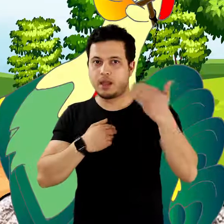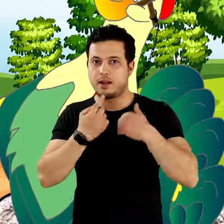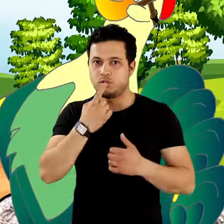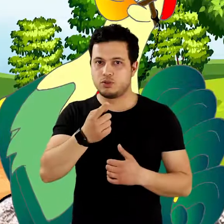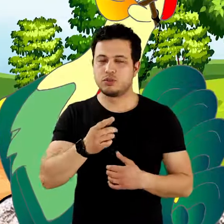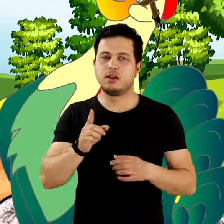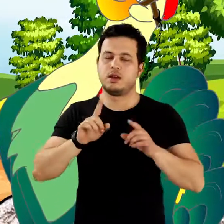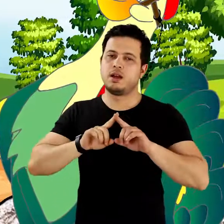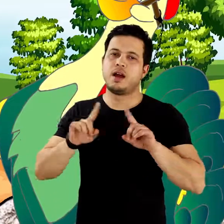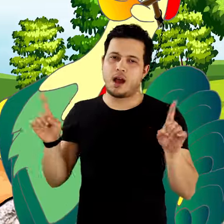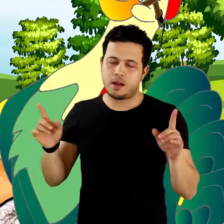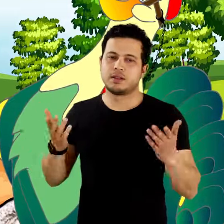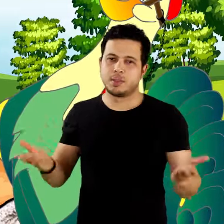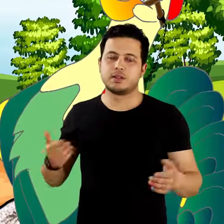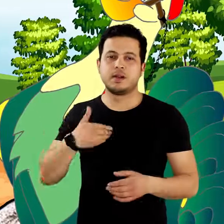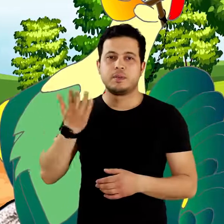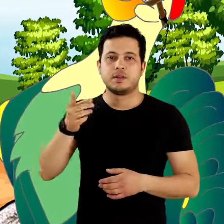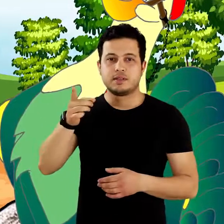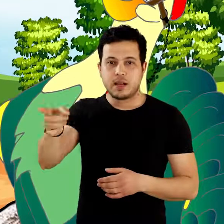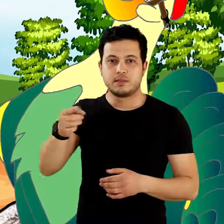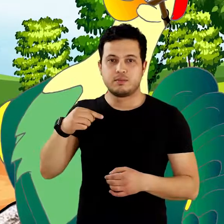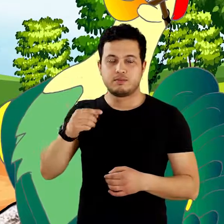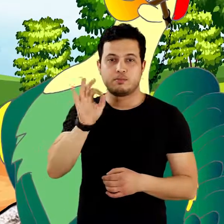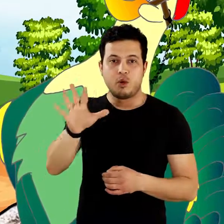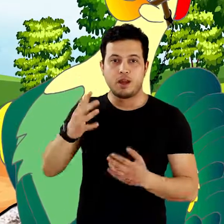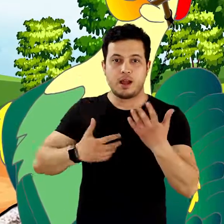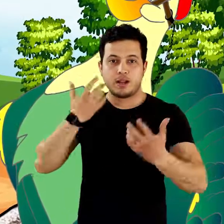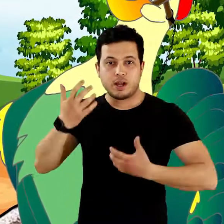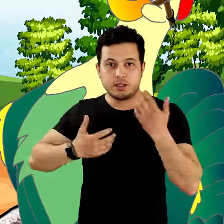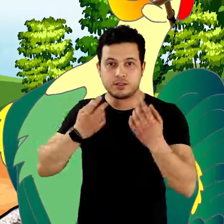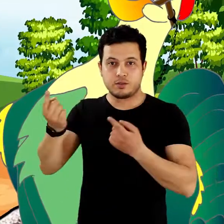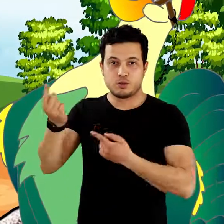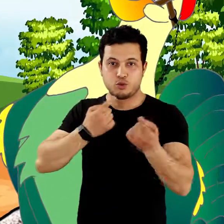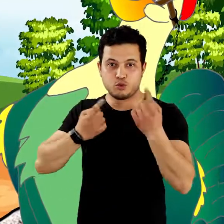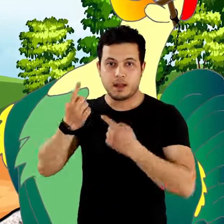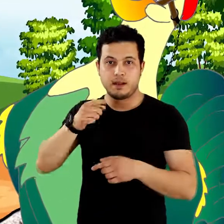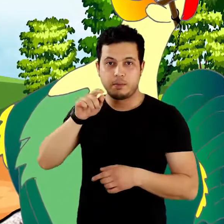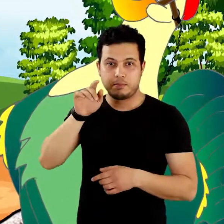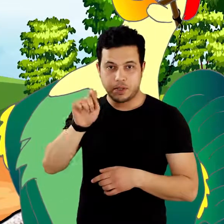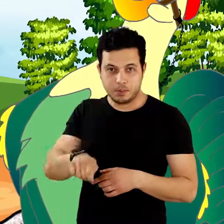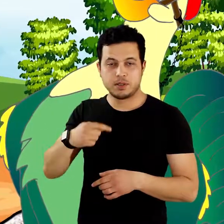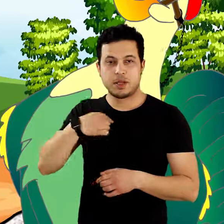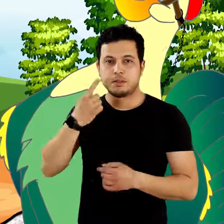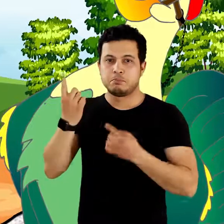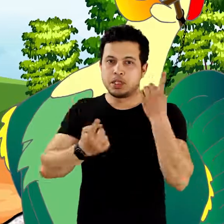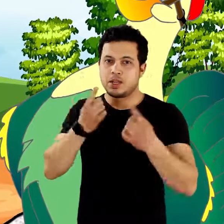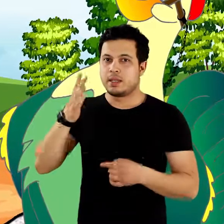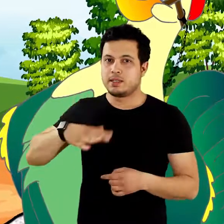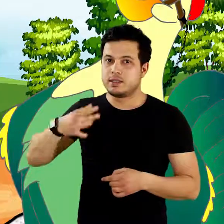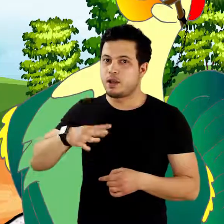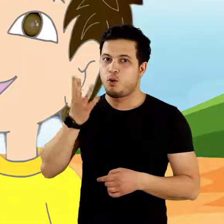Hayır tabii ki de Pınar'cığım. Ama sen böyle heyecanlı heyecanlı konuşmaya başlayınca mutlaka bir şey isteyecek